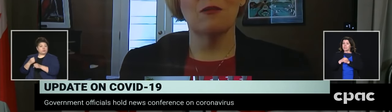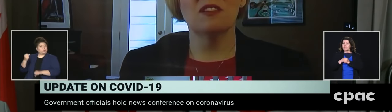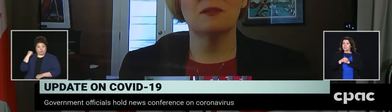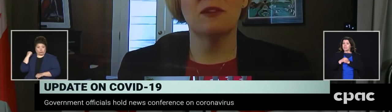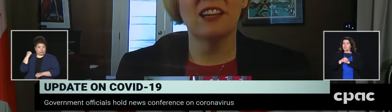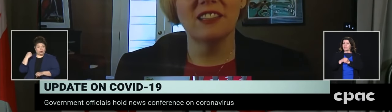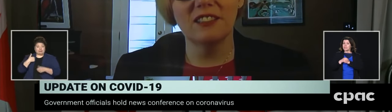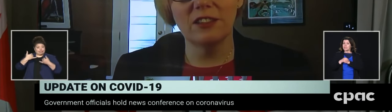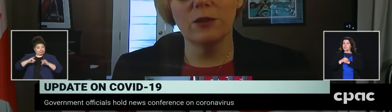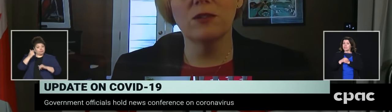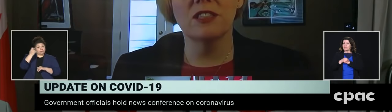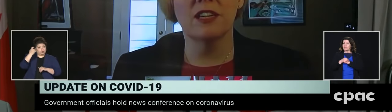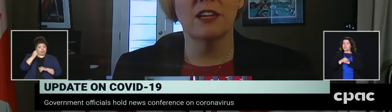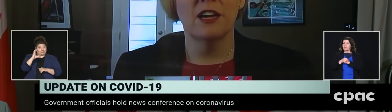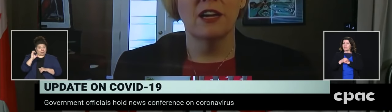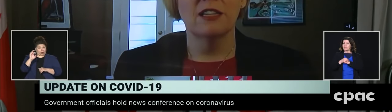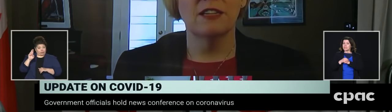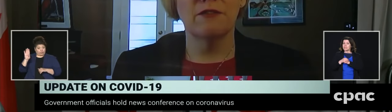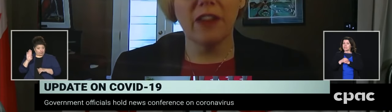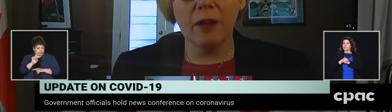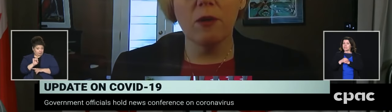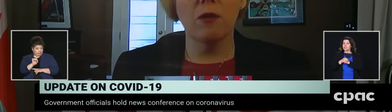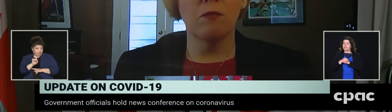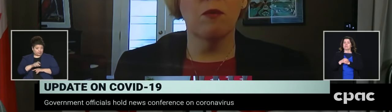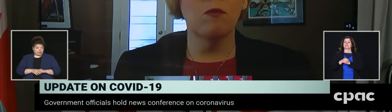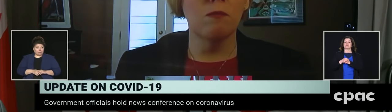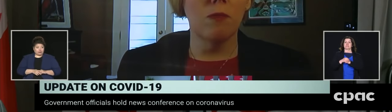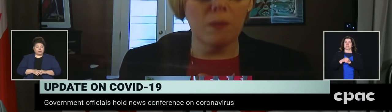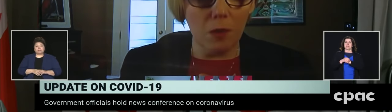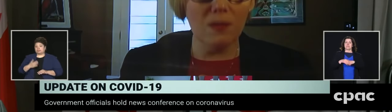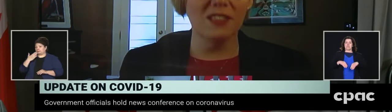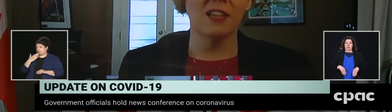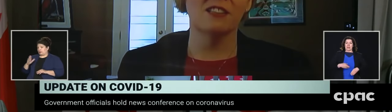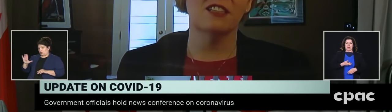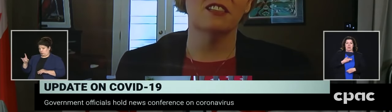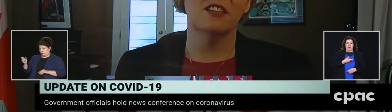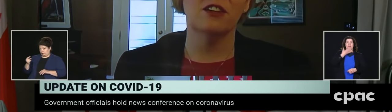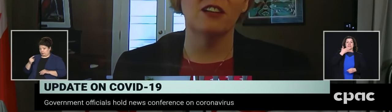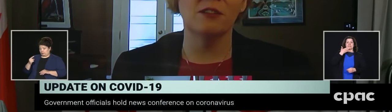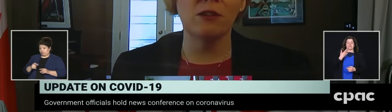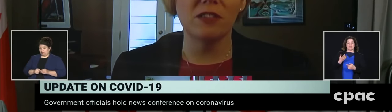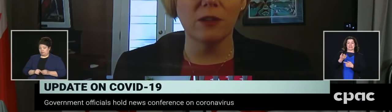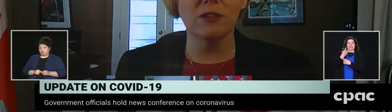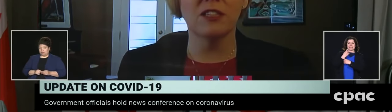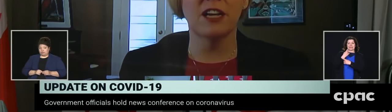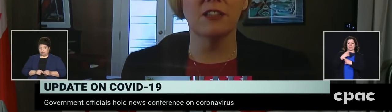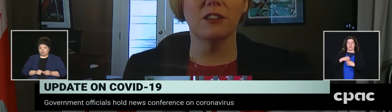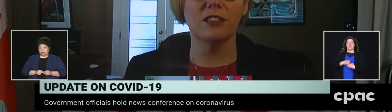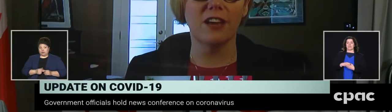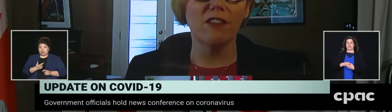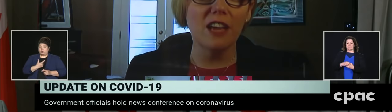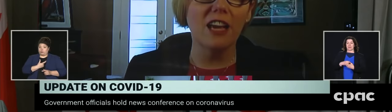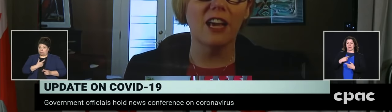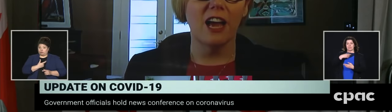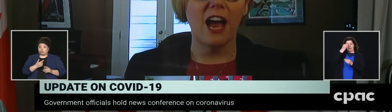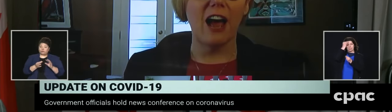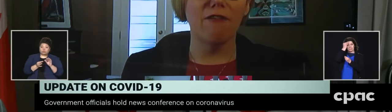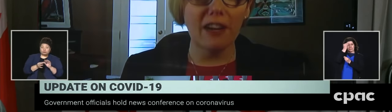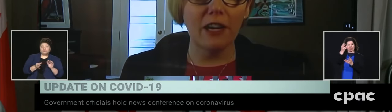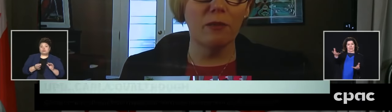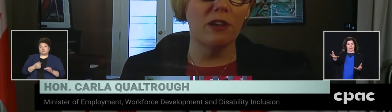Alors, merci pour la question.'est vraiment mon message. C'est que la solution, c'est de travailler